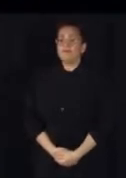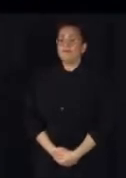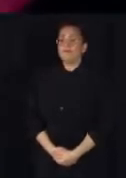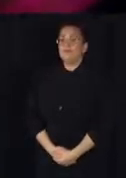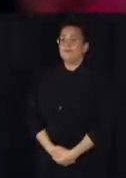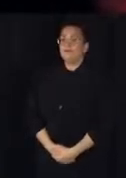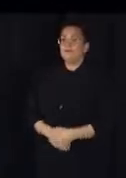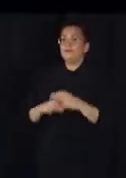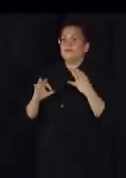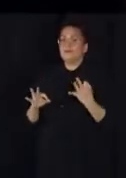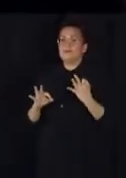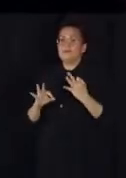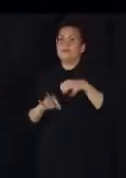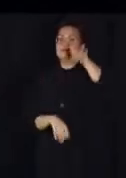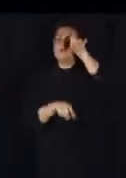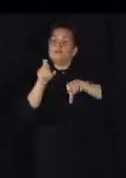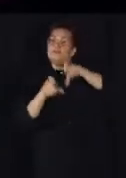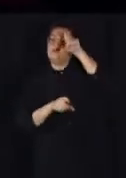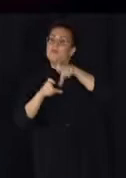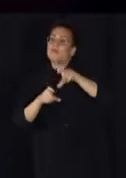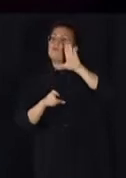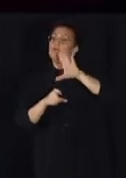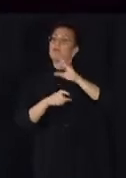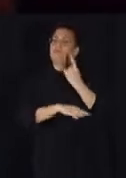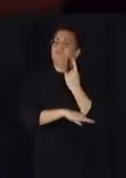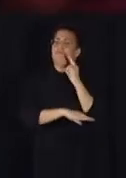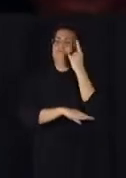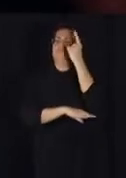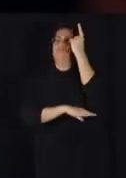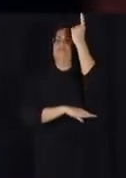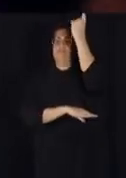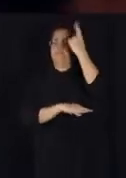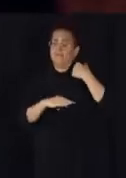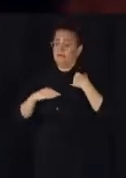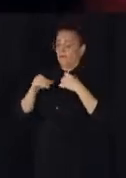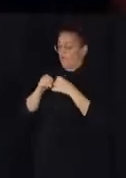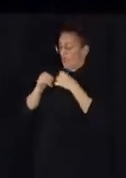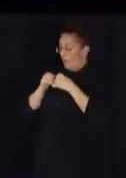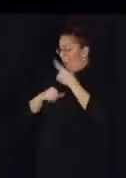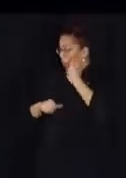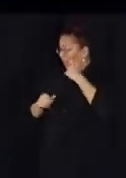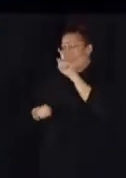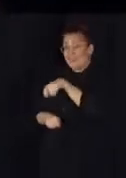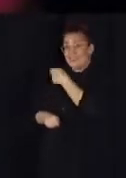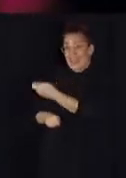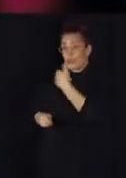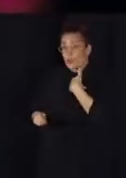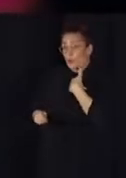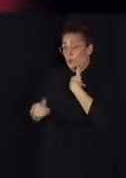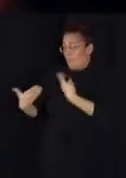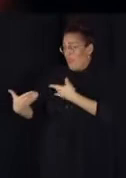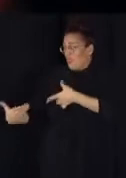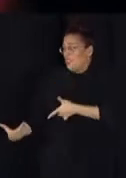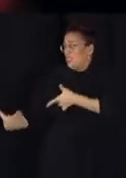Un astrophysicien a un jour dit « Actuellement, nous menons une guerre contre la nature et si nous la gagnons, nous sommes